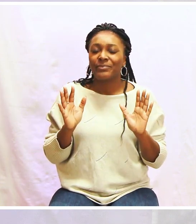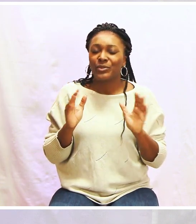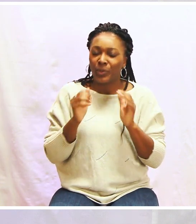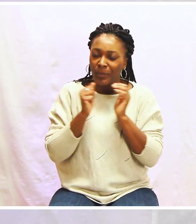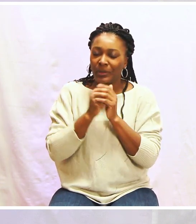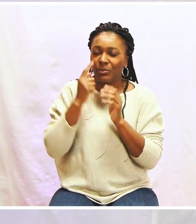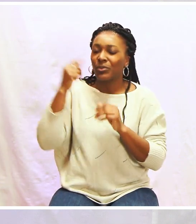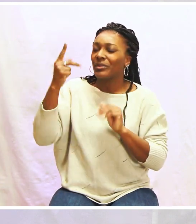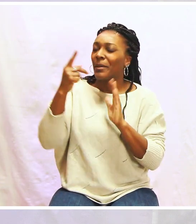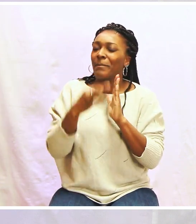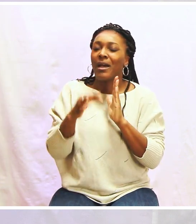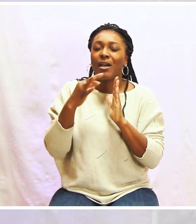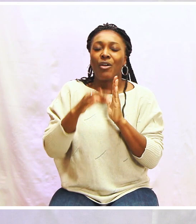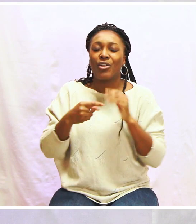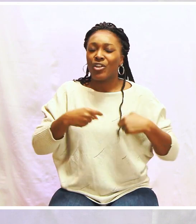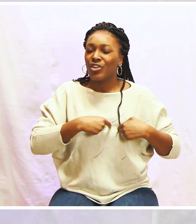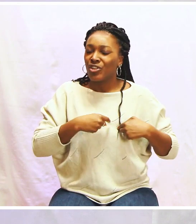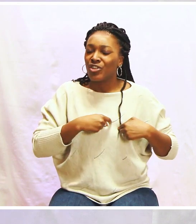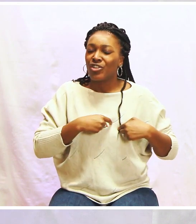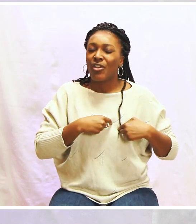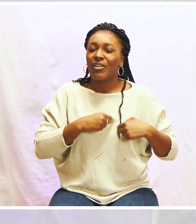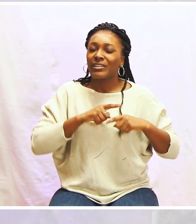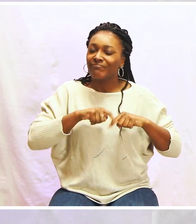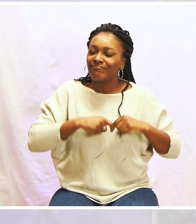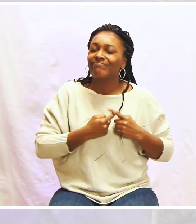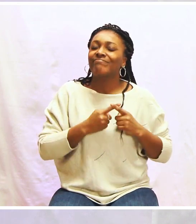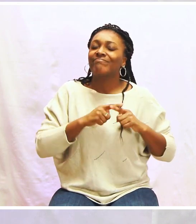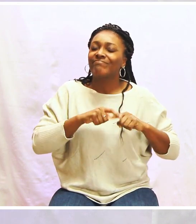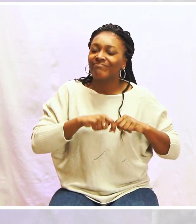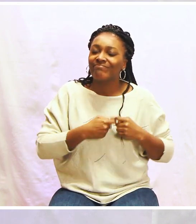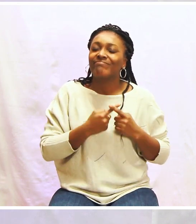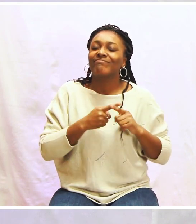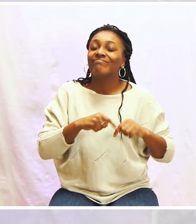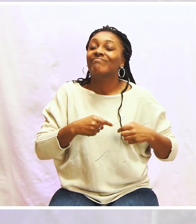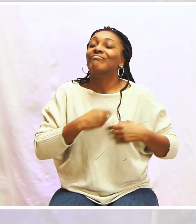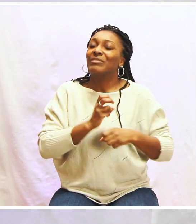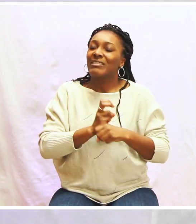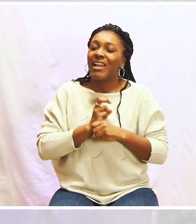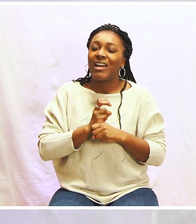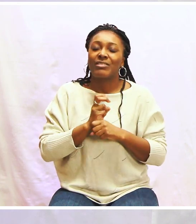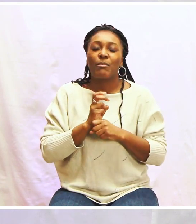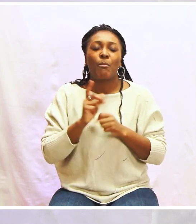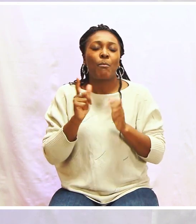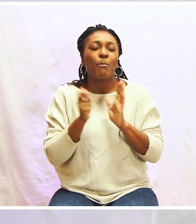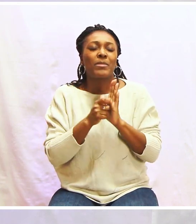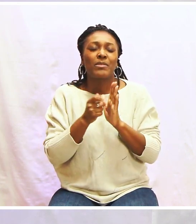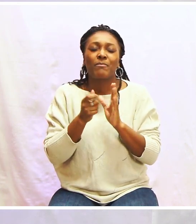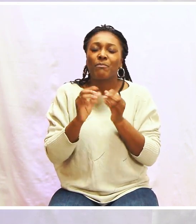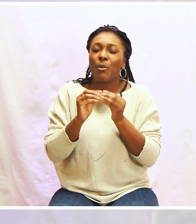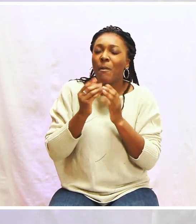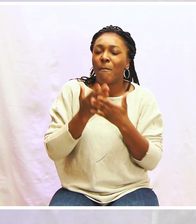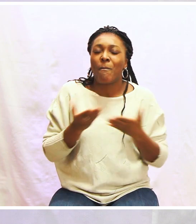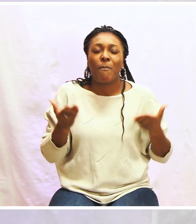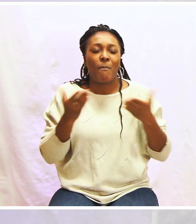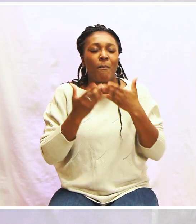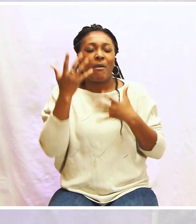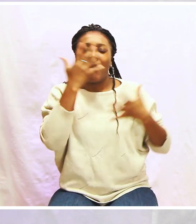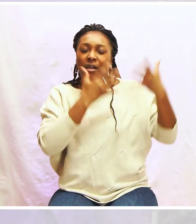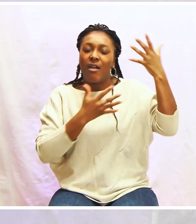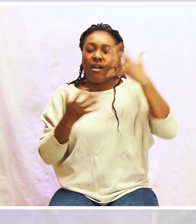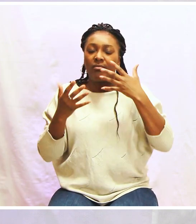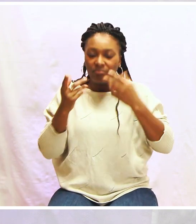leur cœur. Et dans ces moments de trouble, Seigneur, qu'ils puissent déclarer, tu es avec eux. Qui sera contre eux,